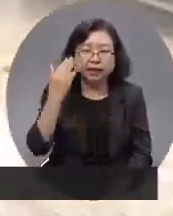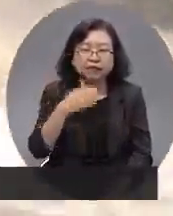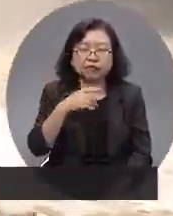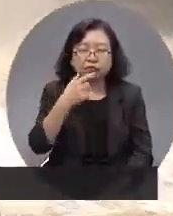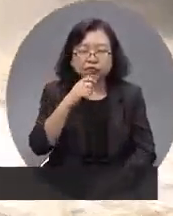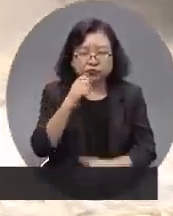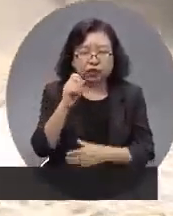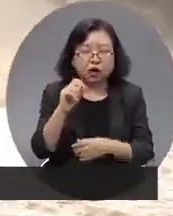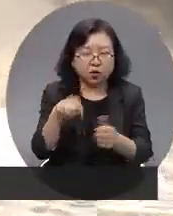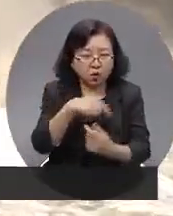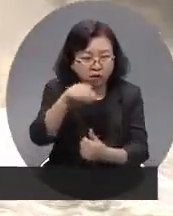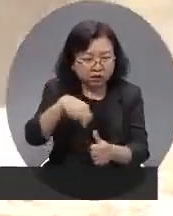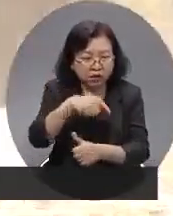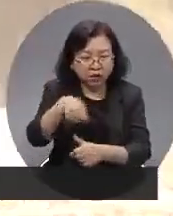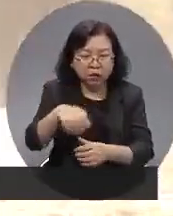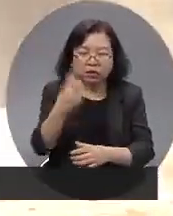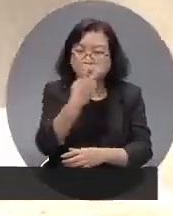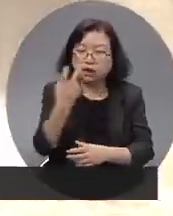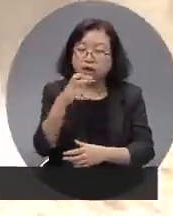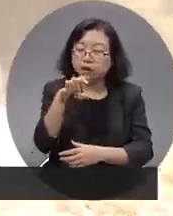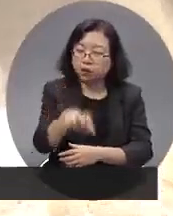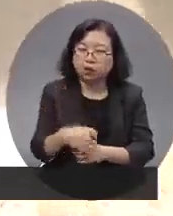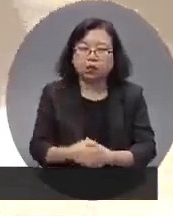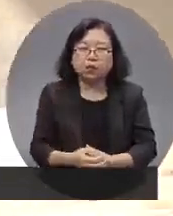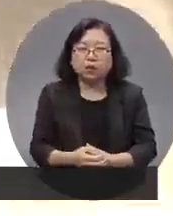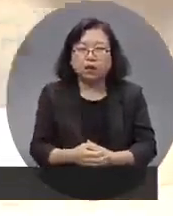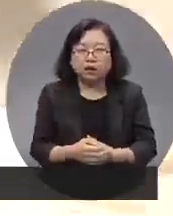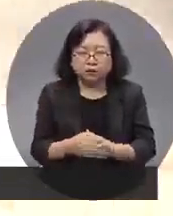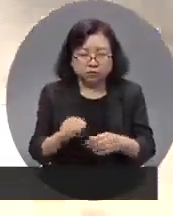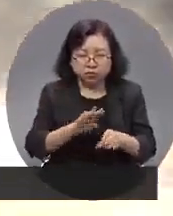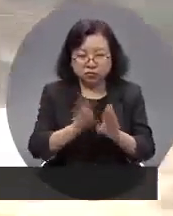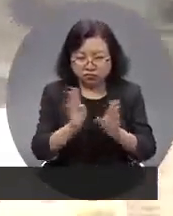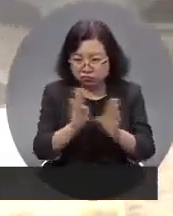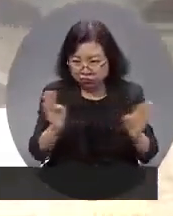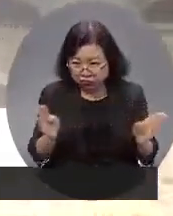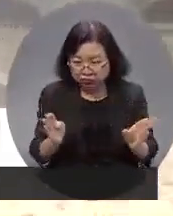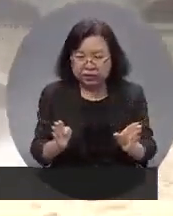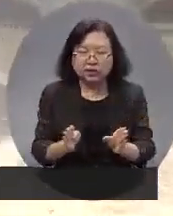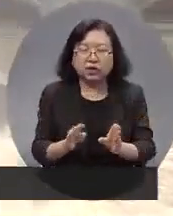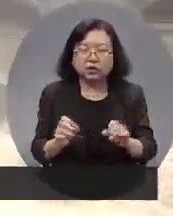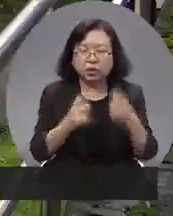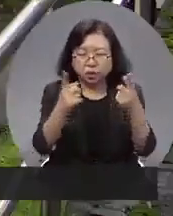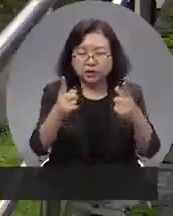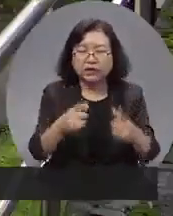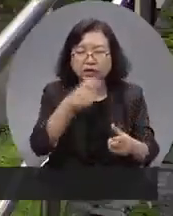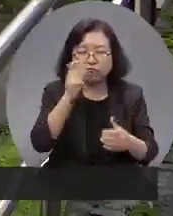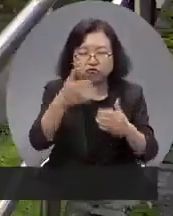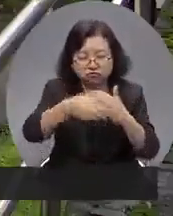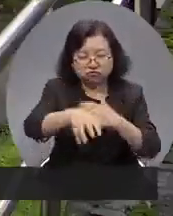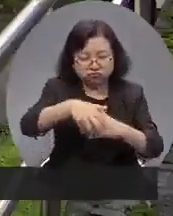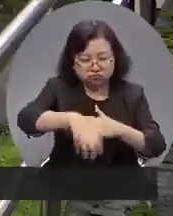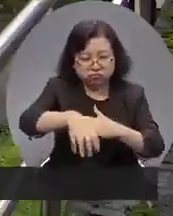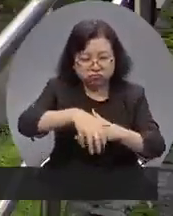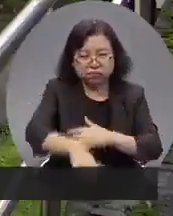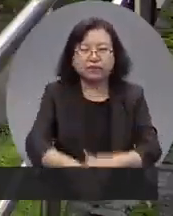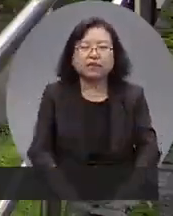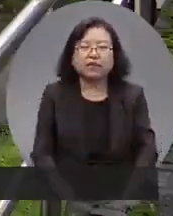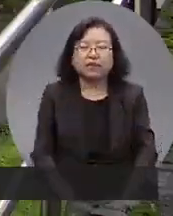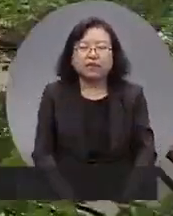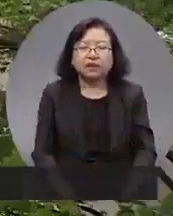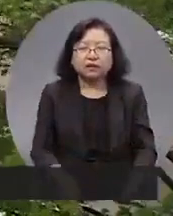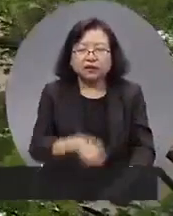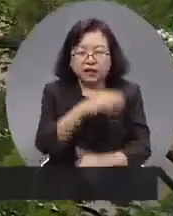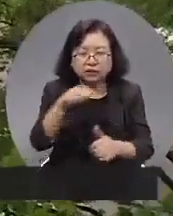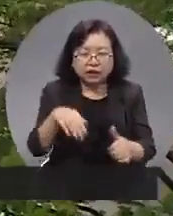한국수력원자력이 관리하는 괴산댐. 5분의 1가량 열린 7개 수문에서 한꺼번에 물을 쏟아내고 있습니다. 상하류 상황을 감안해